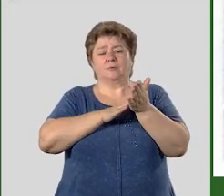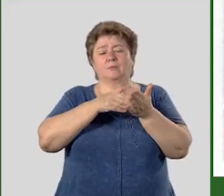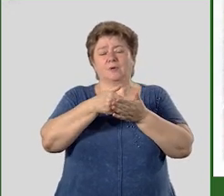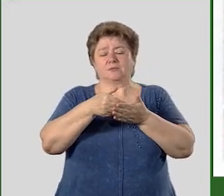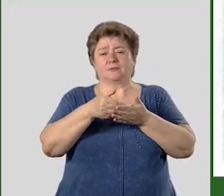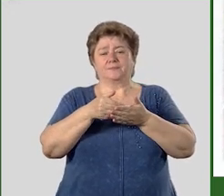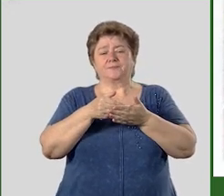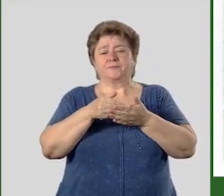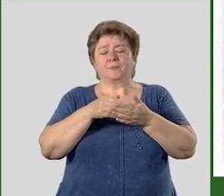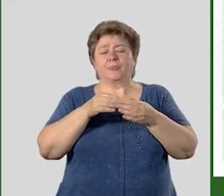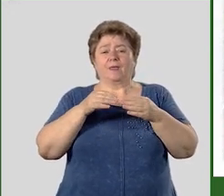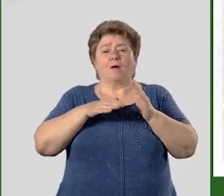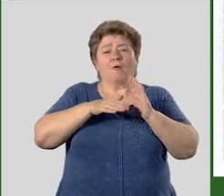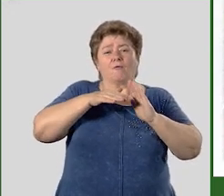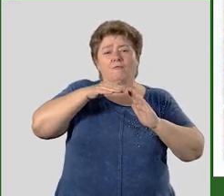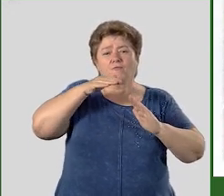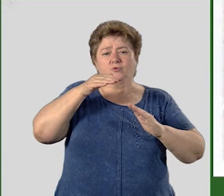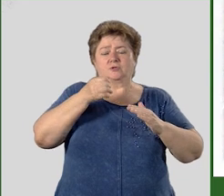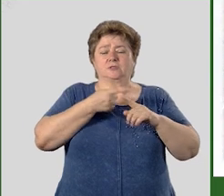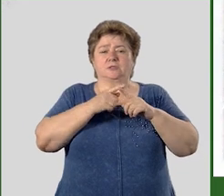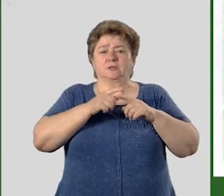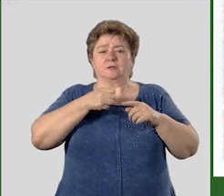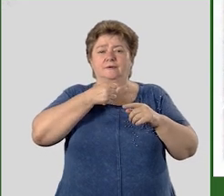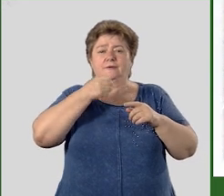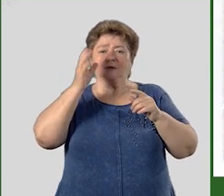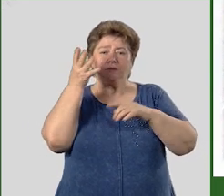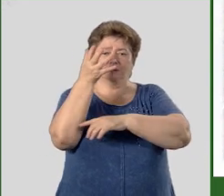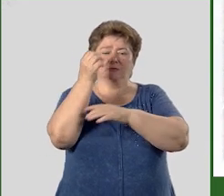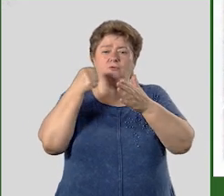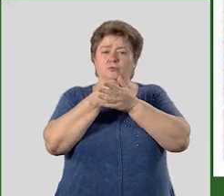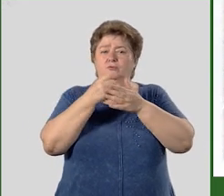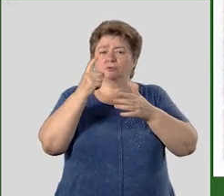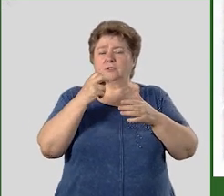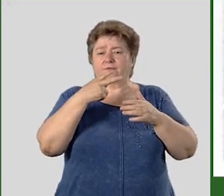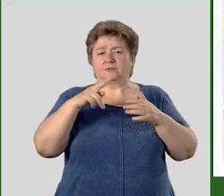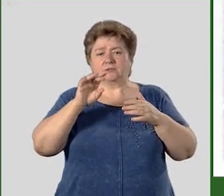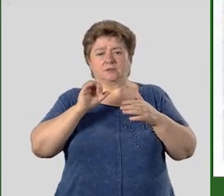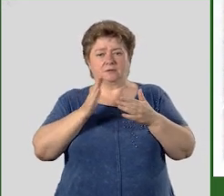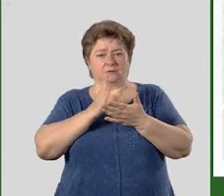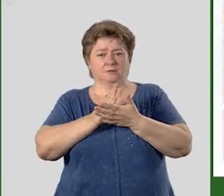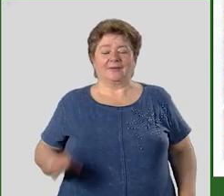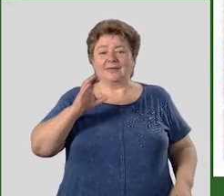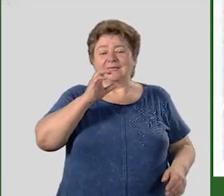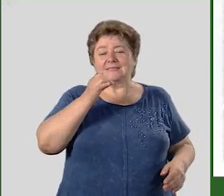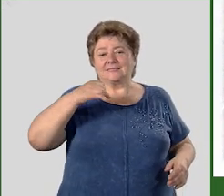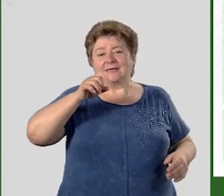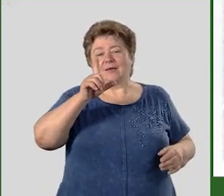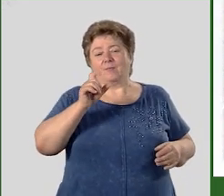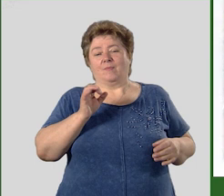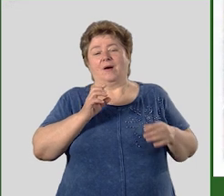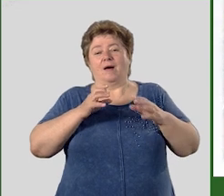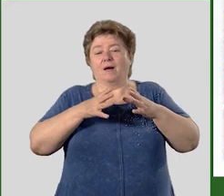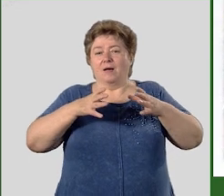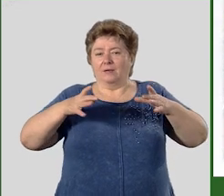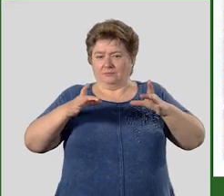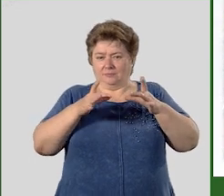масло. Возраст этого дерева достигает до 120 лет. Сейба, диаметр